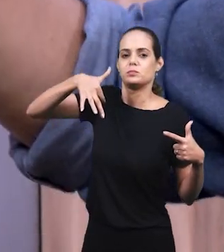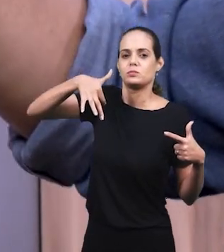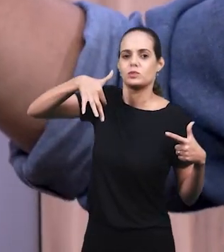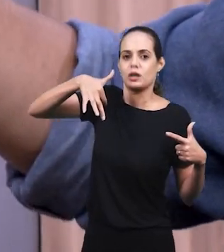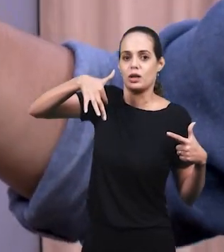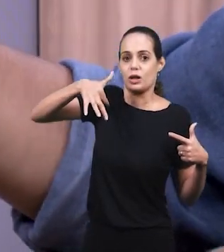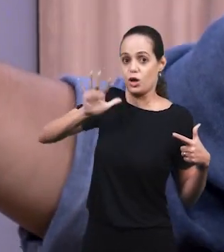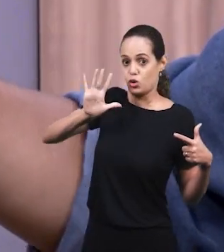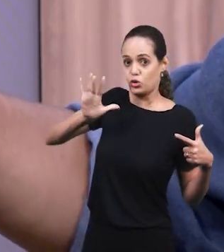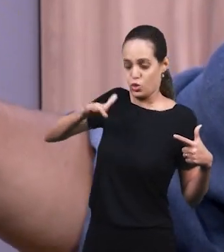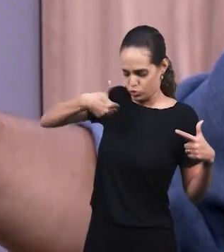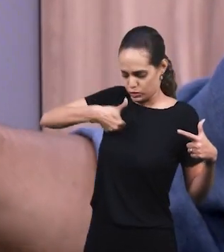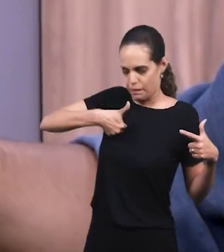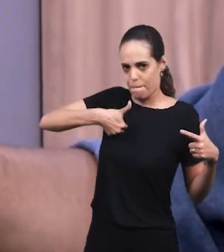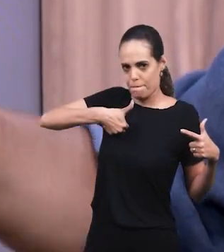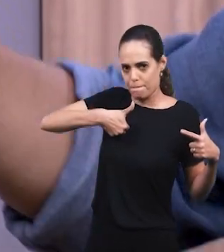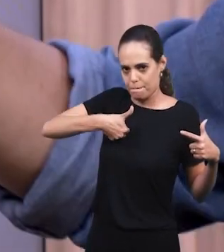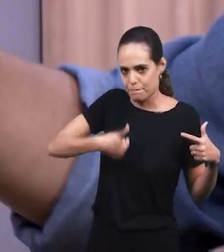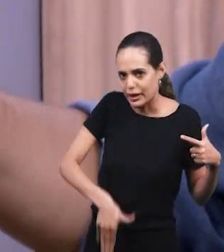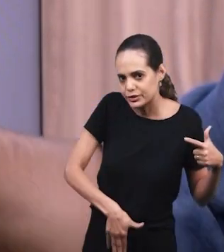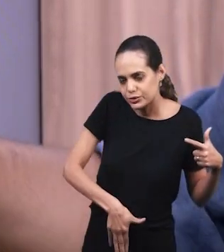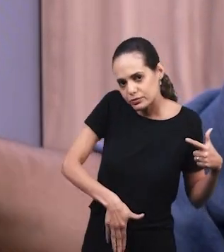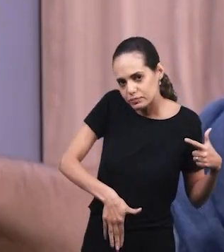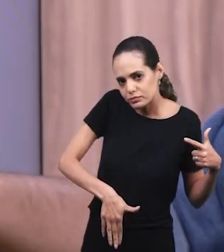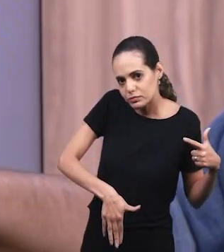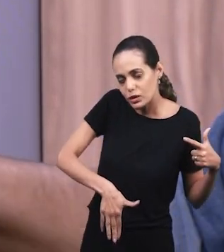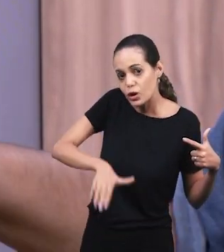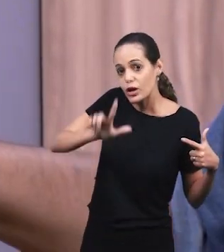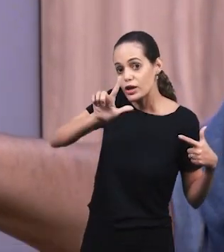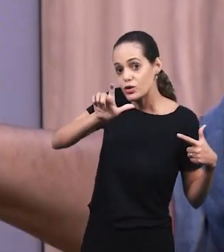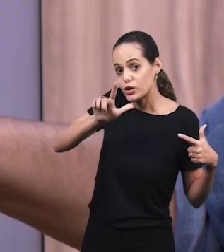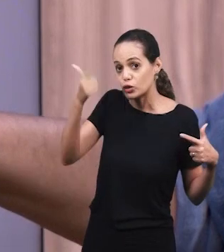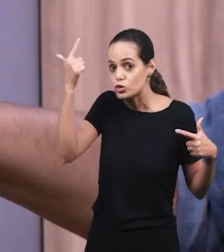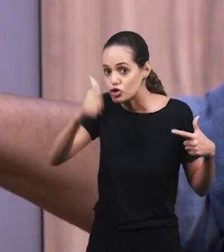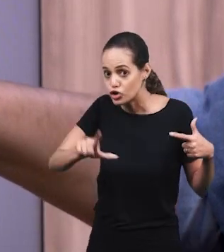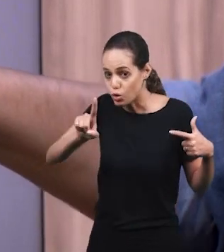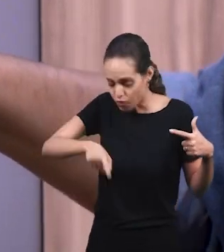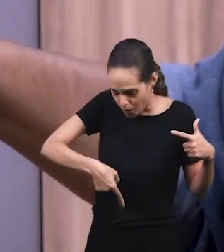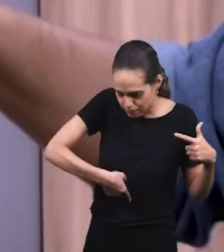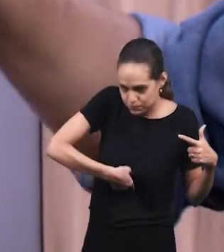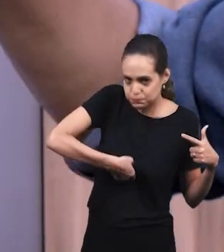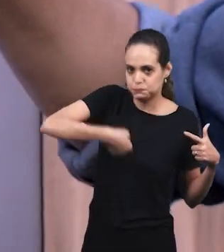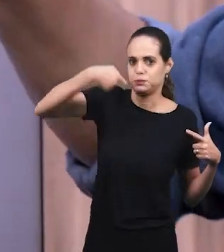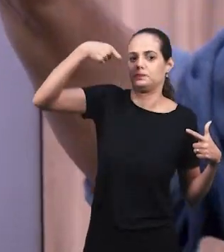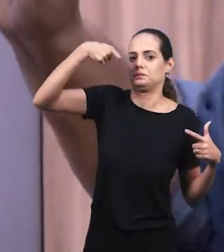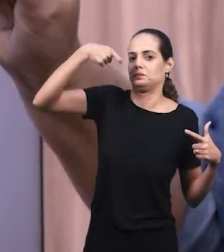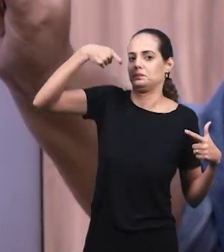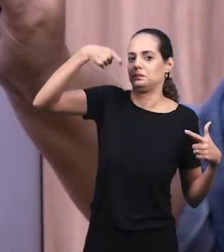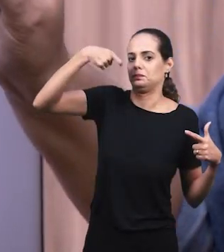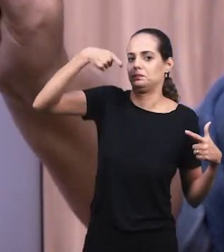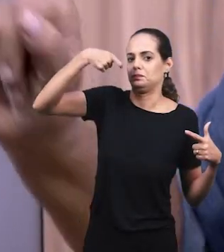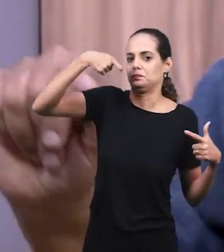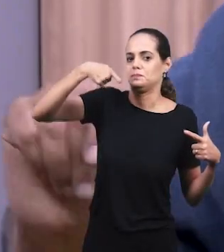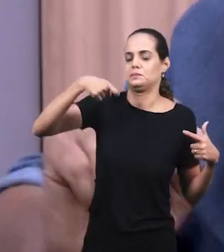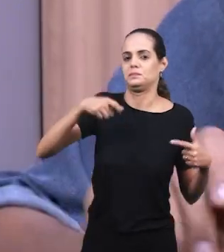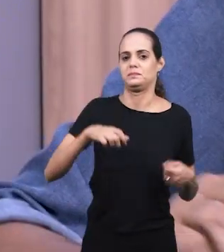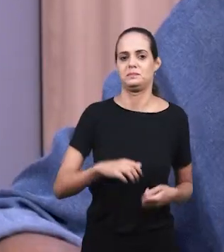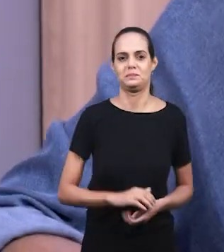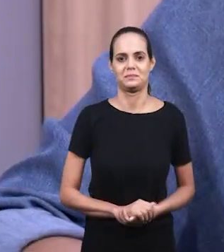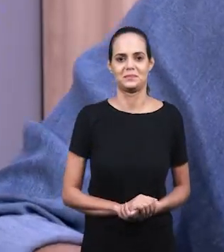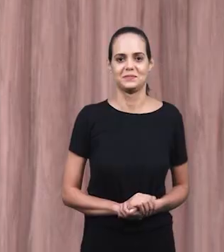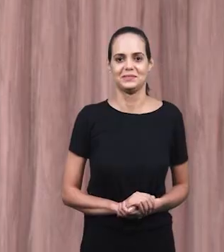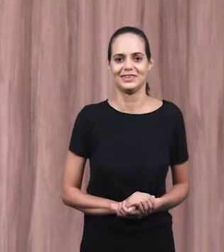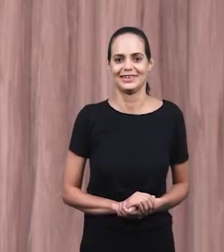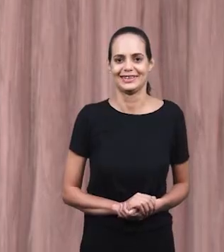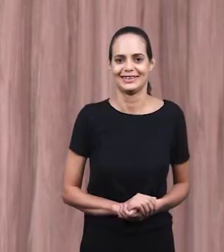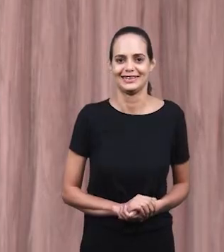vers le haut. Tous les doigts qui vont frapper vers le bas. Et l'indicateur qui va frapper vers le haut.